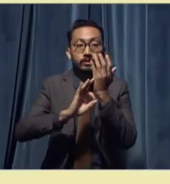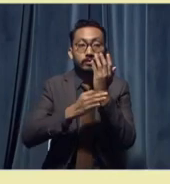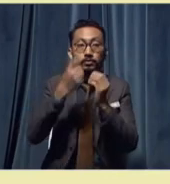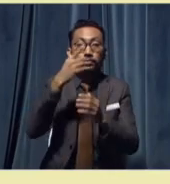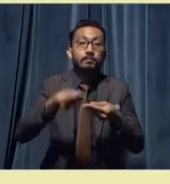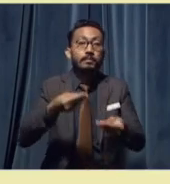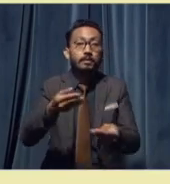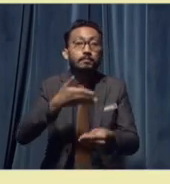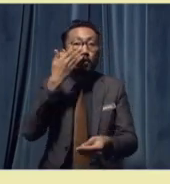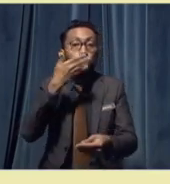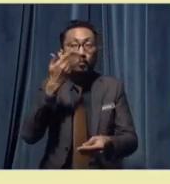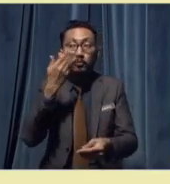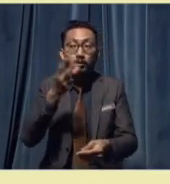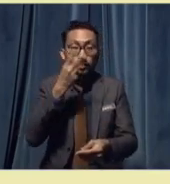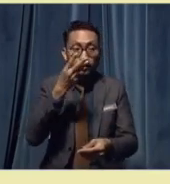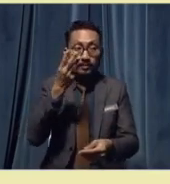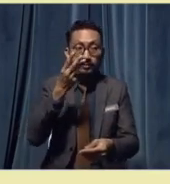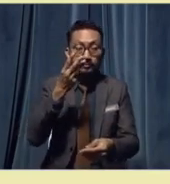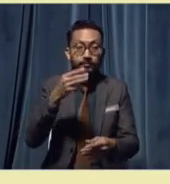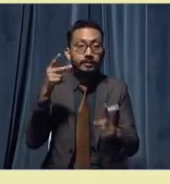dapat dituang dengan mudah.